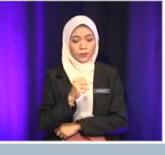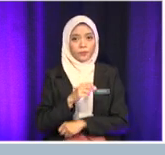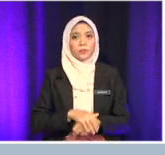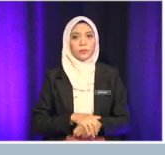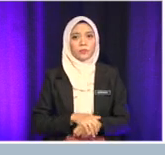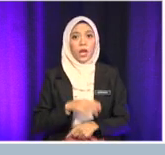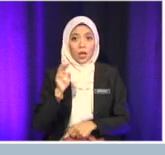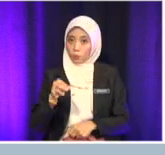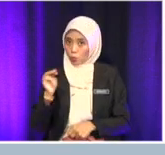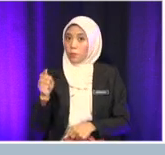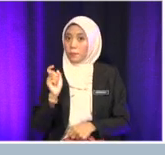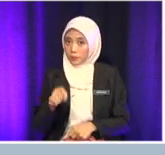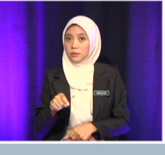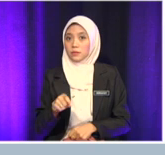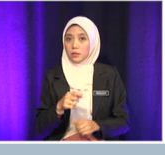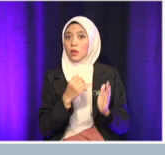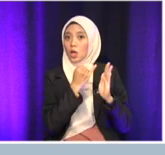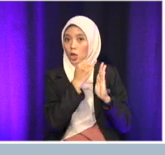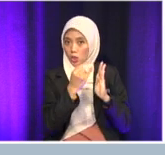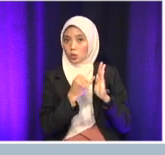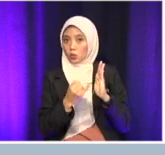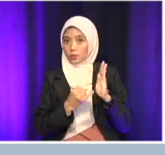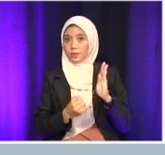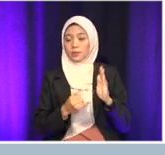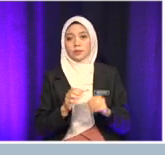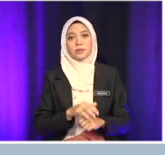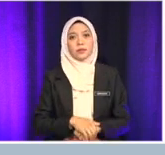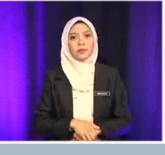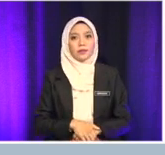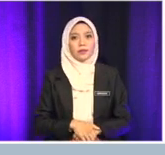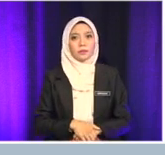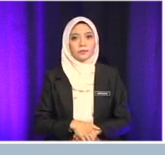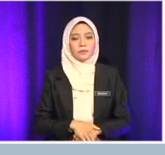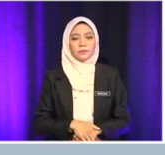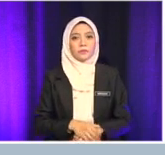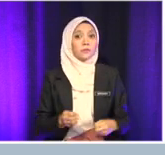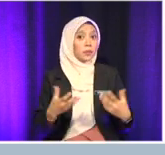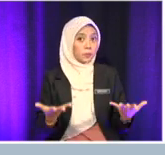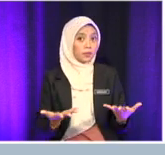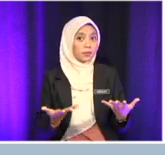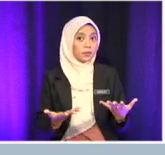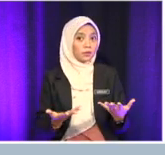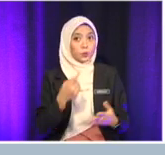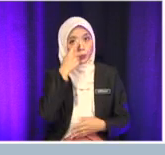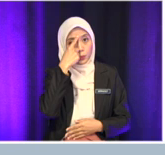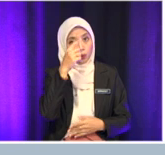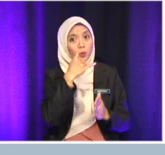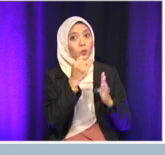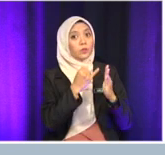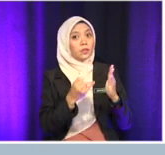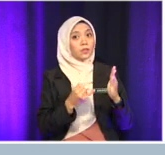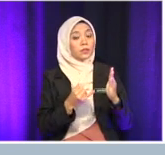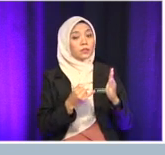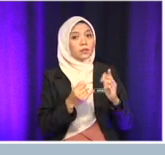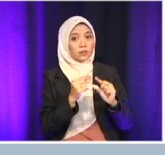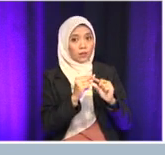garis lurus bagi Why lebih besar daripada X Bagaimanakah langkah pertama untuk melukis garis lurus garis